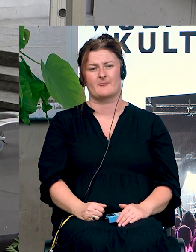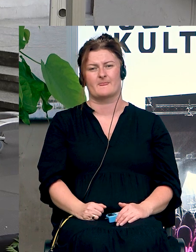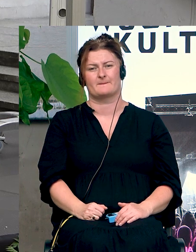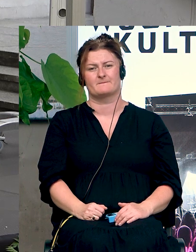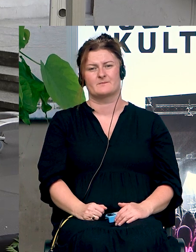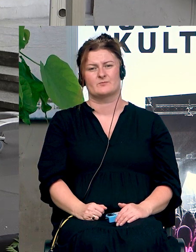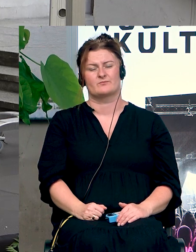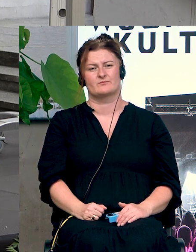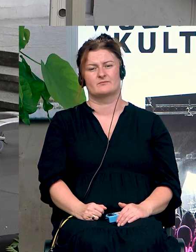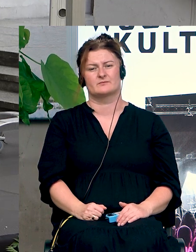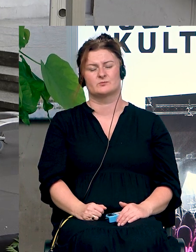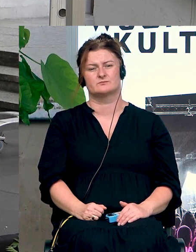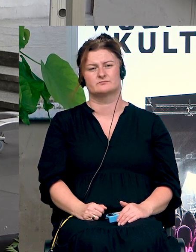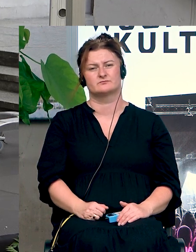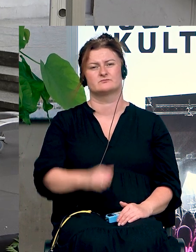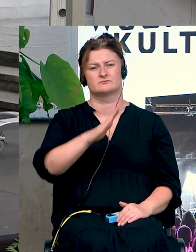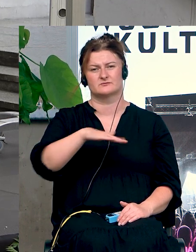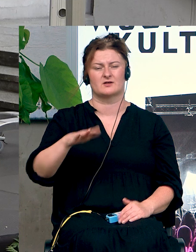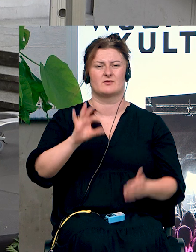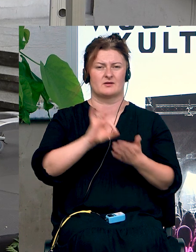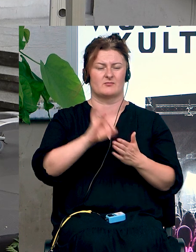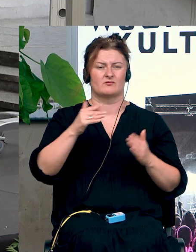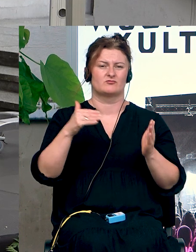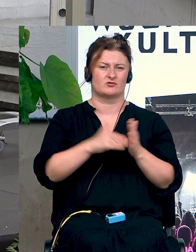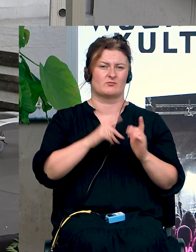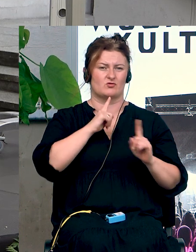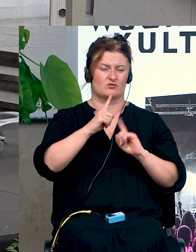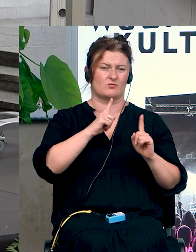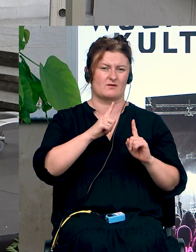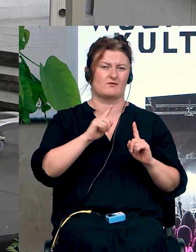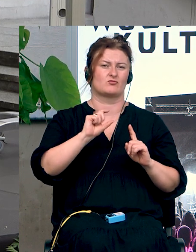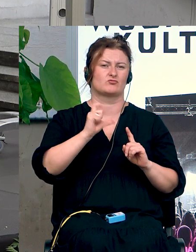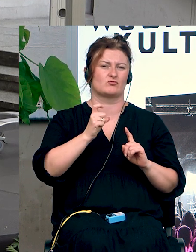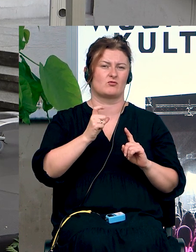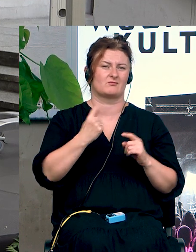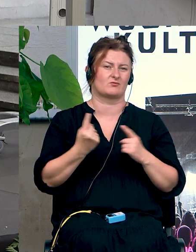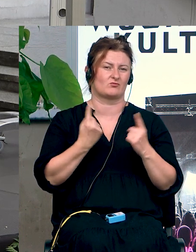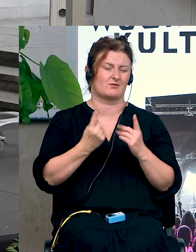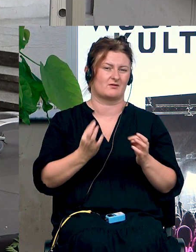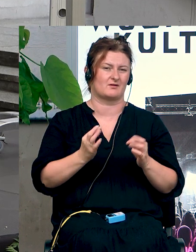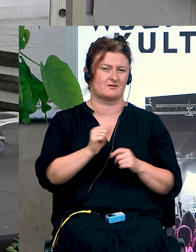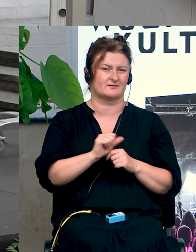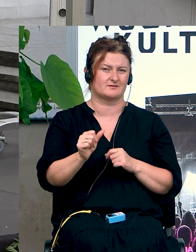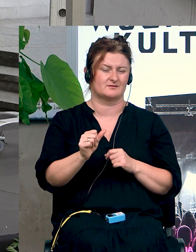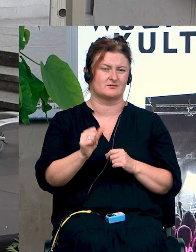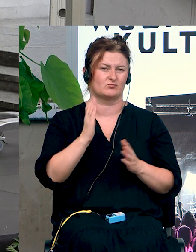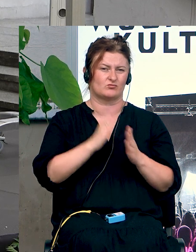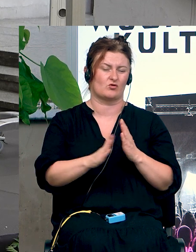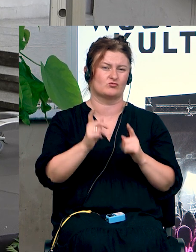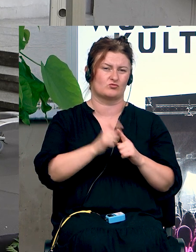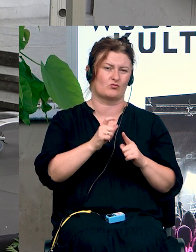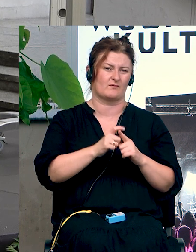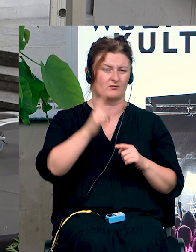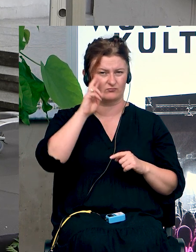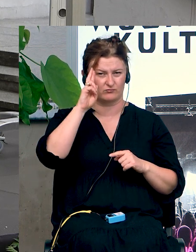Z dziećmi точно треба говорити про те, що відбувається. Простими, зрозумілими їм словами.